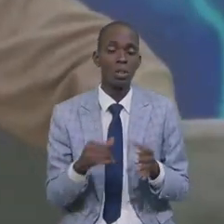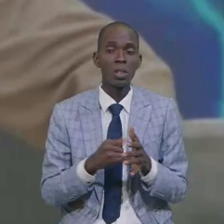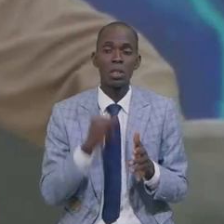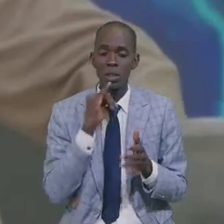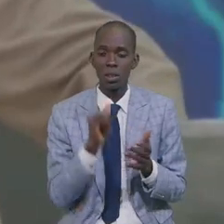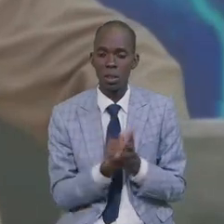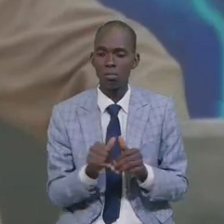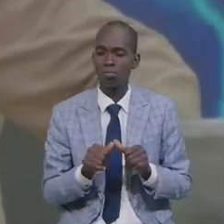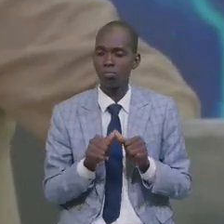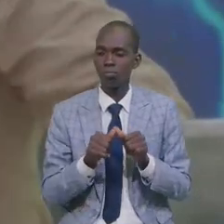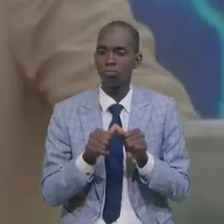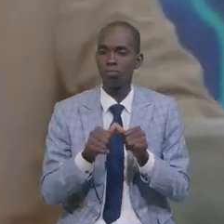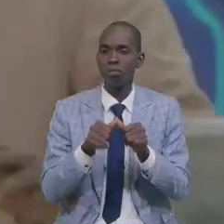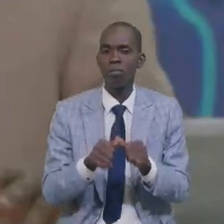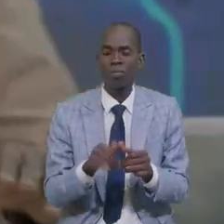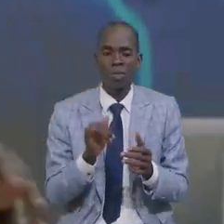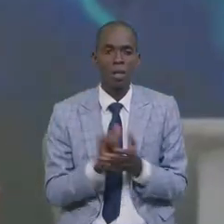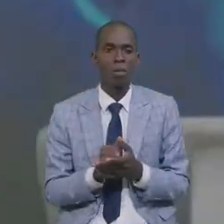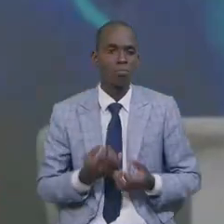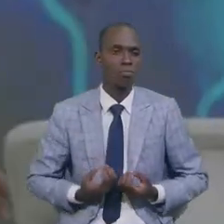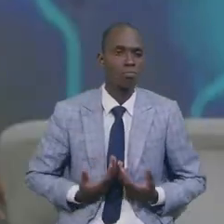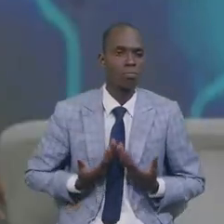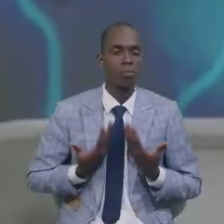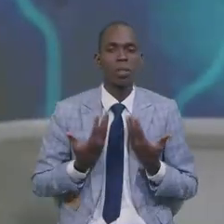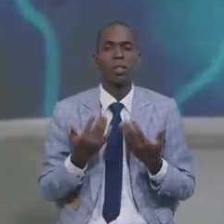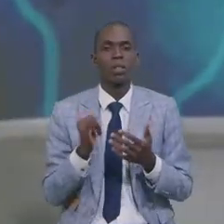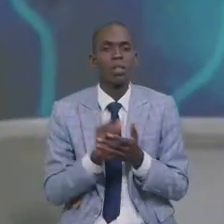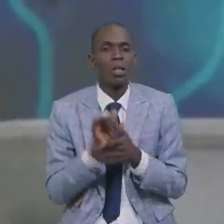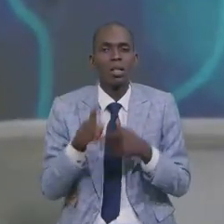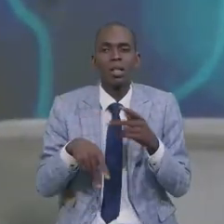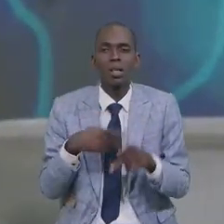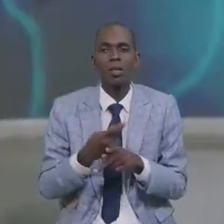C'est cette consistance. C'est cette passion.